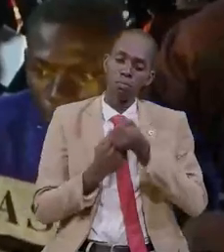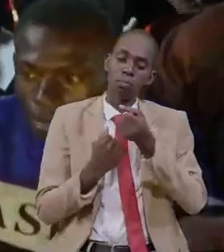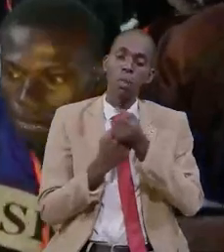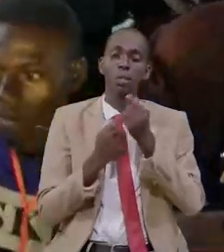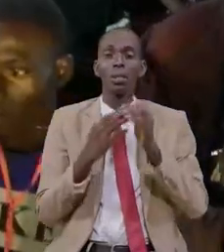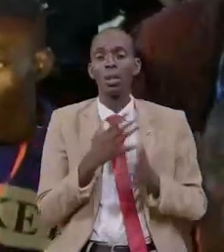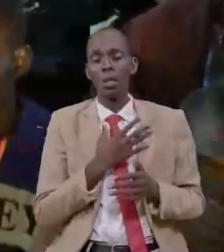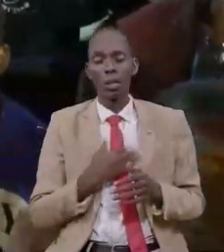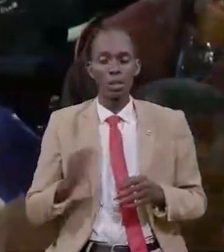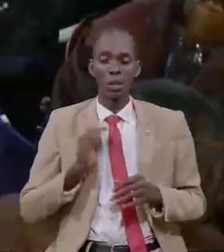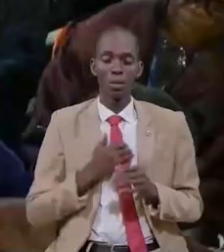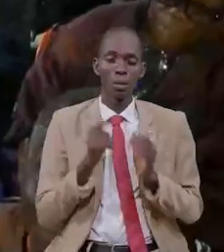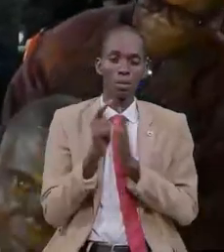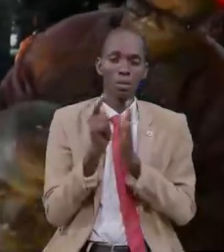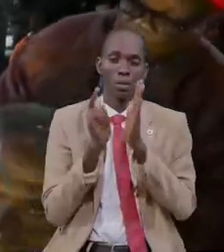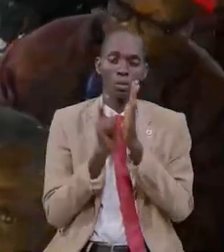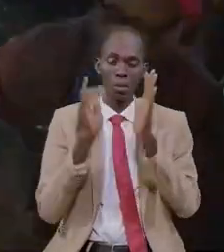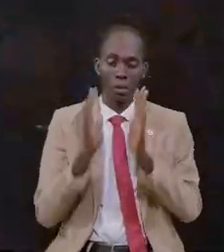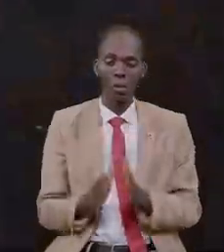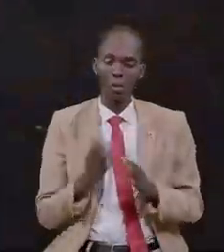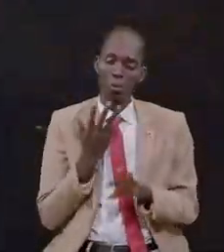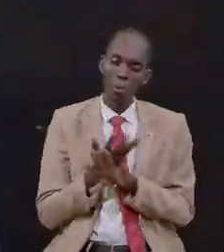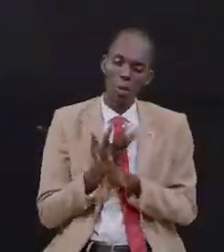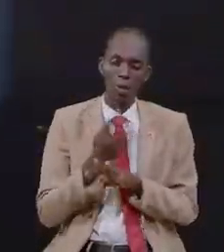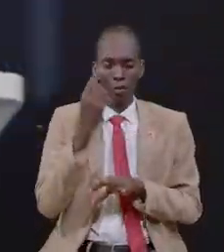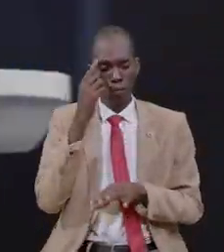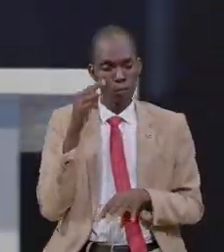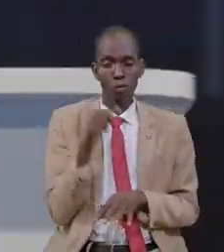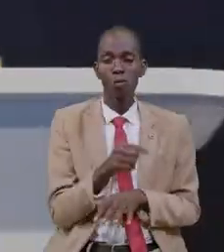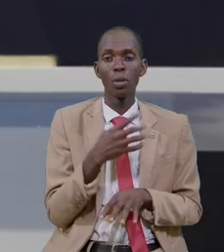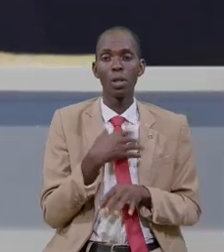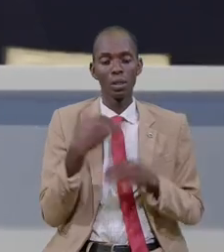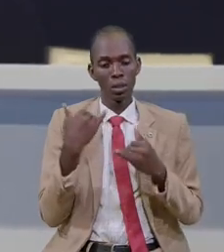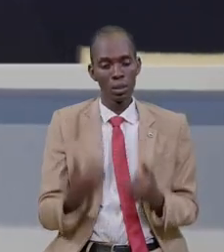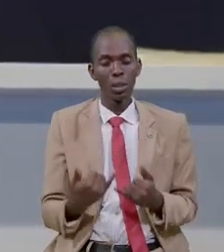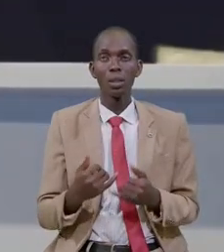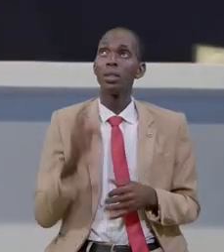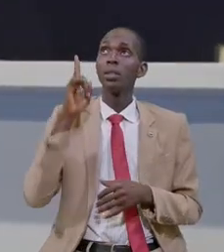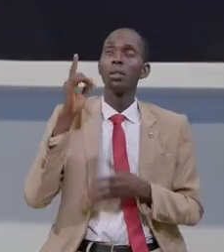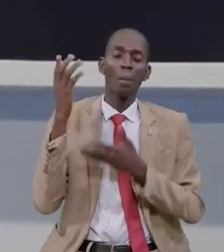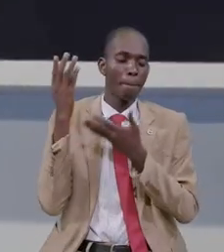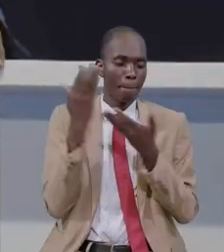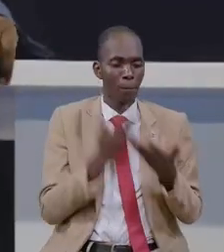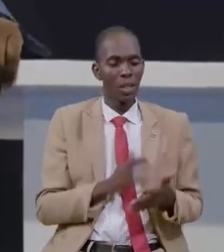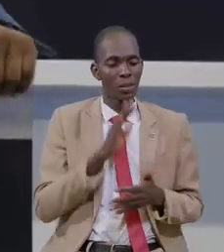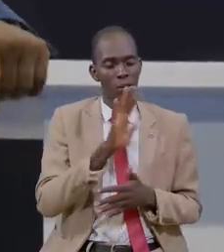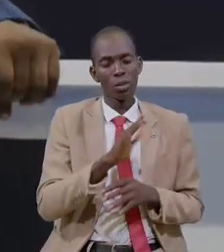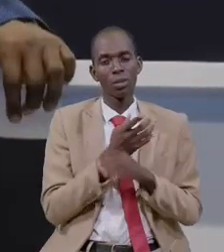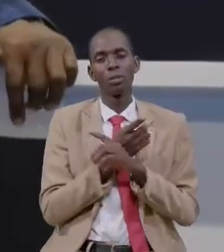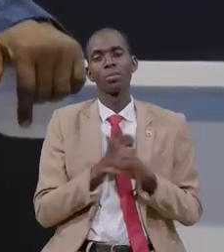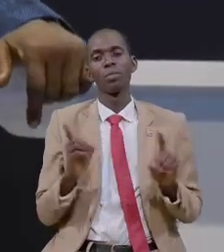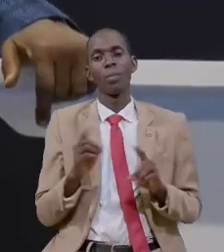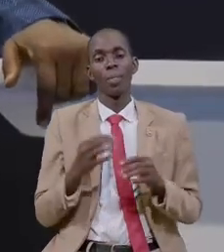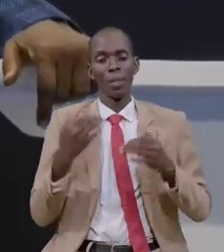notre avocat a plaidé pour ton cas. Et maintenant, il a envoyé ta délivrance. Il a envoyé